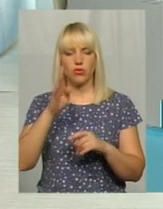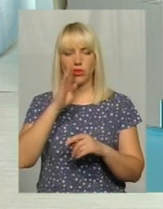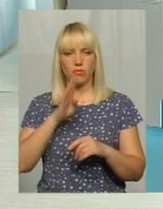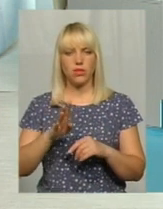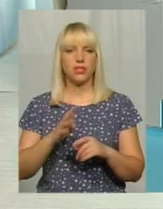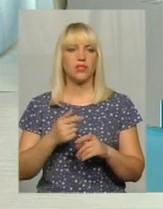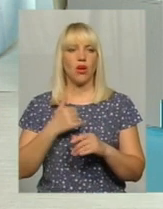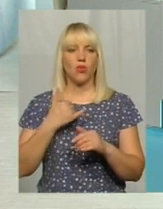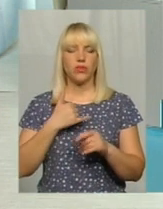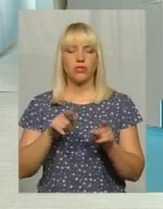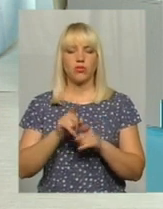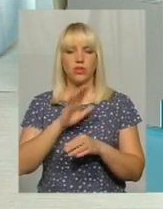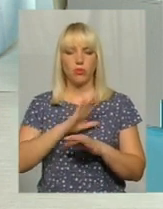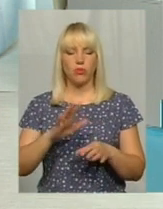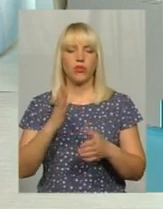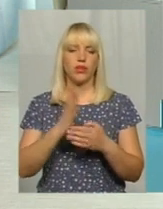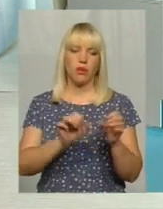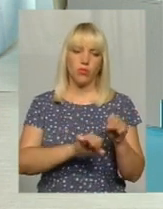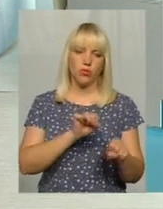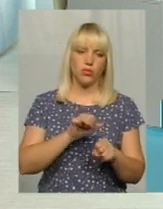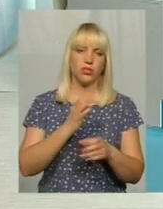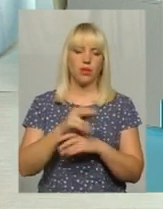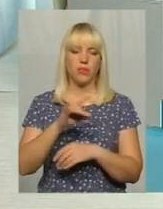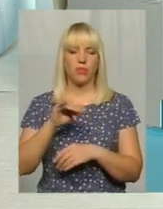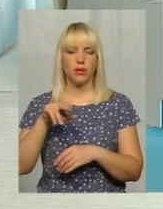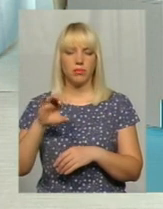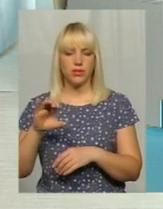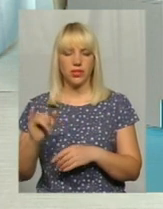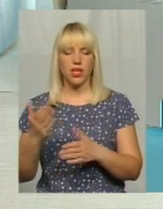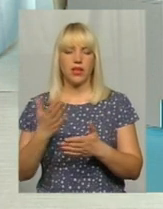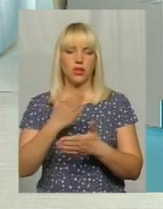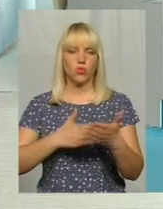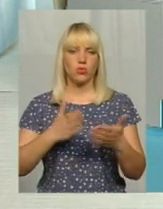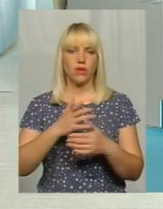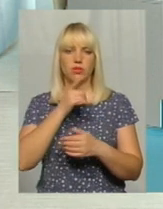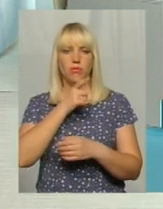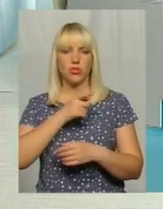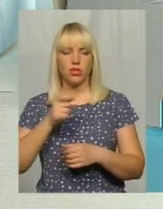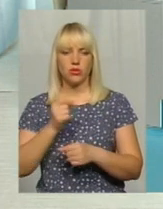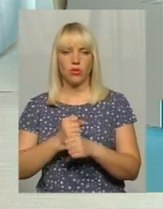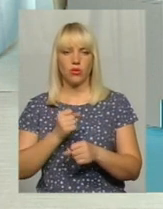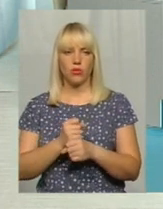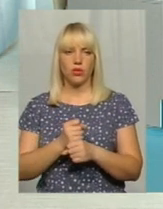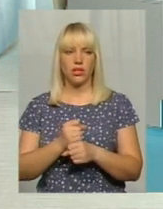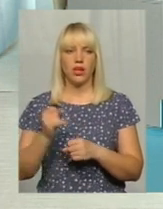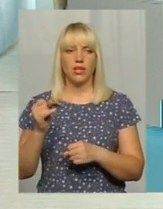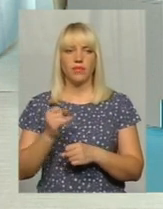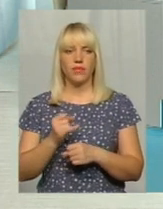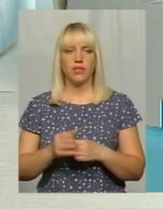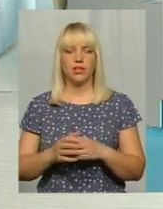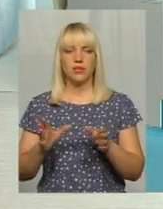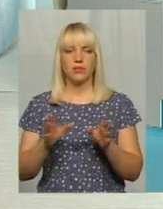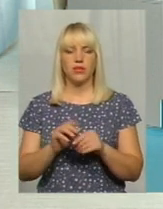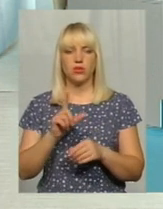порушення, є приписи, які усуваються в процесі роботи, потім знову вже встановлюються певні терміни державним інспектором спільно